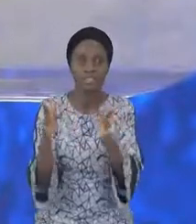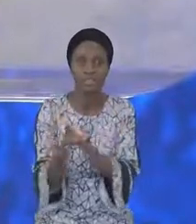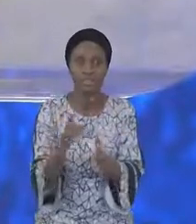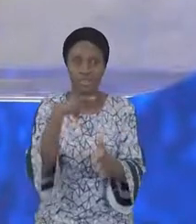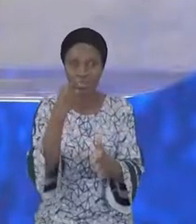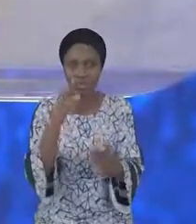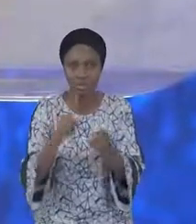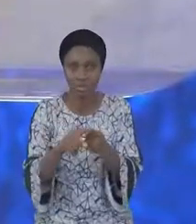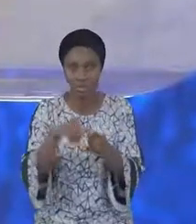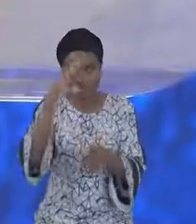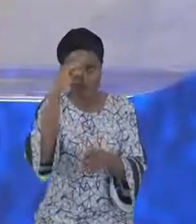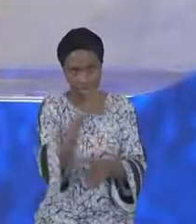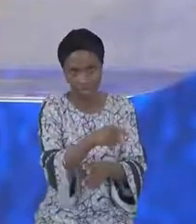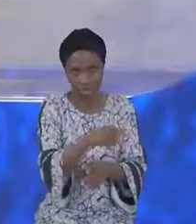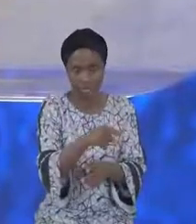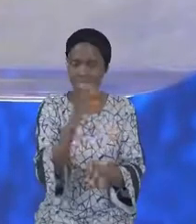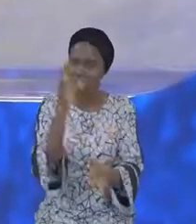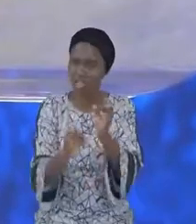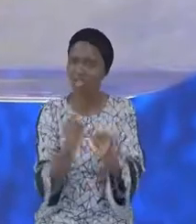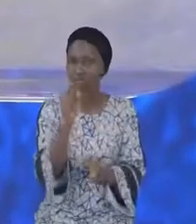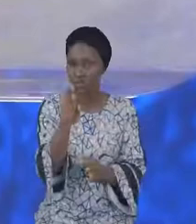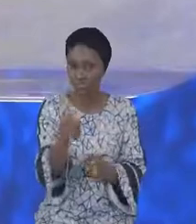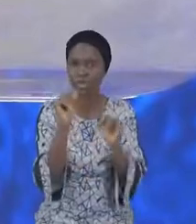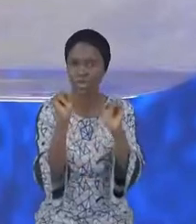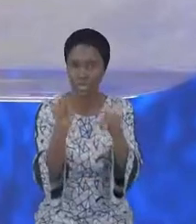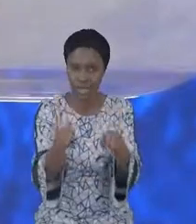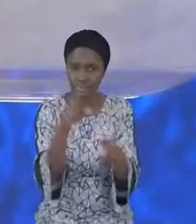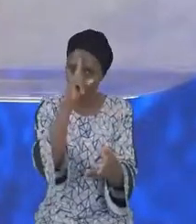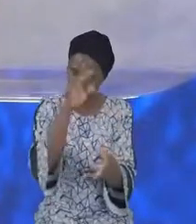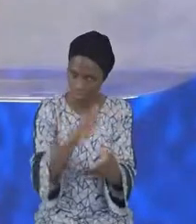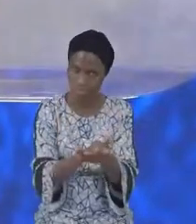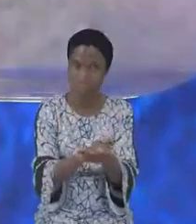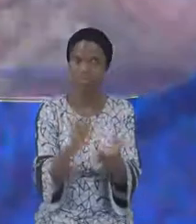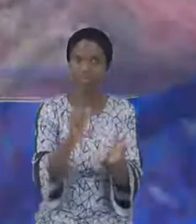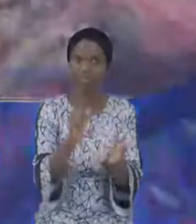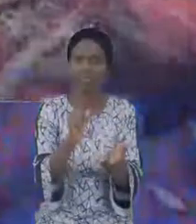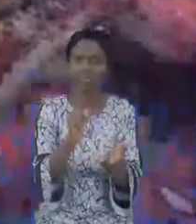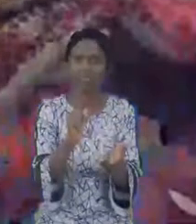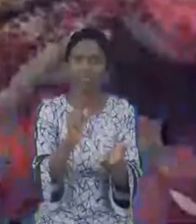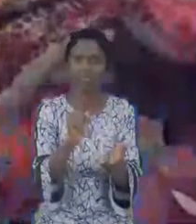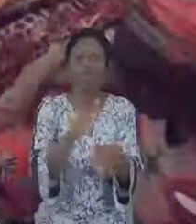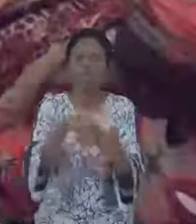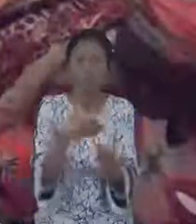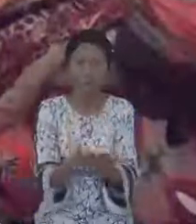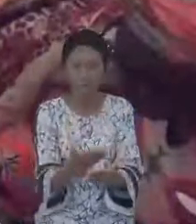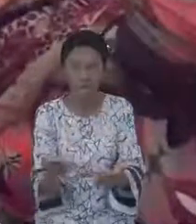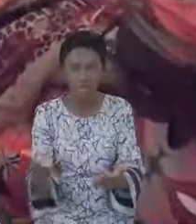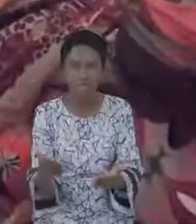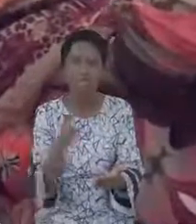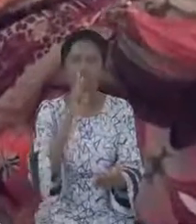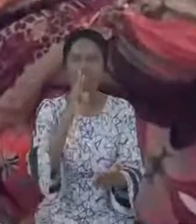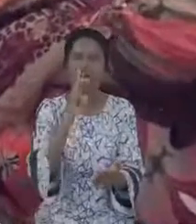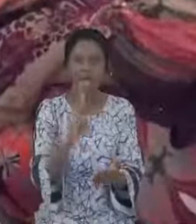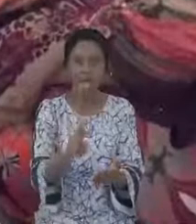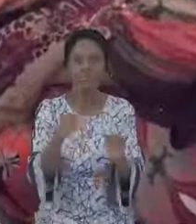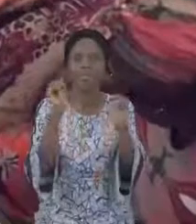Jésus lui dit, si tu peux, dites-moi là, tout est possible